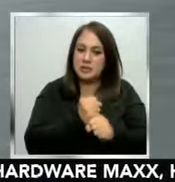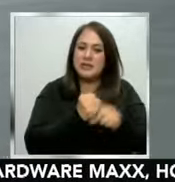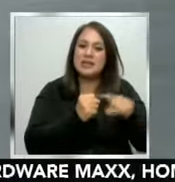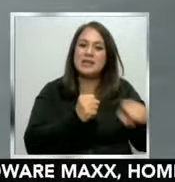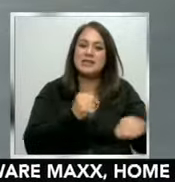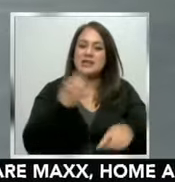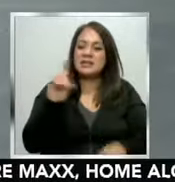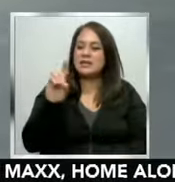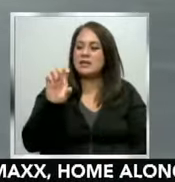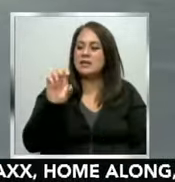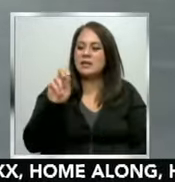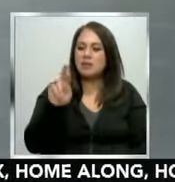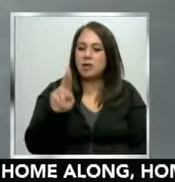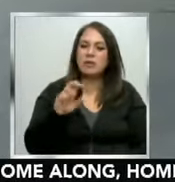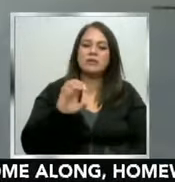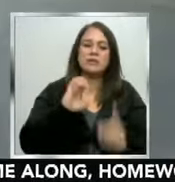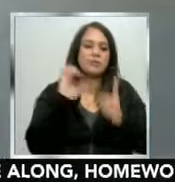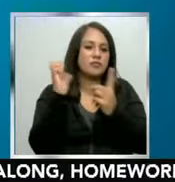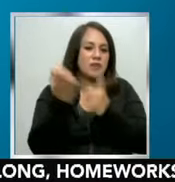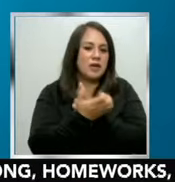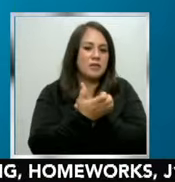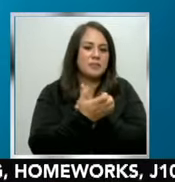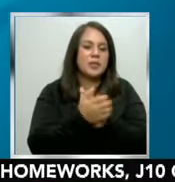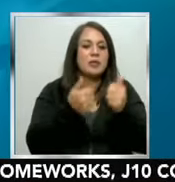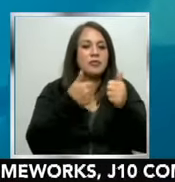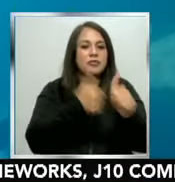mga environmental compliance certificate.